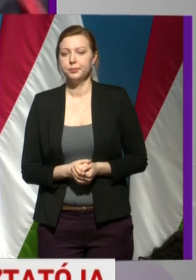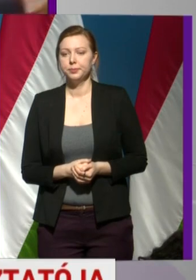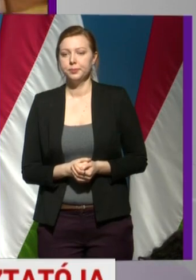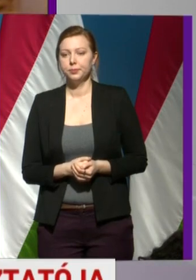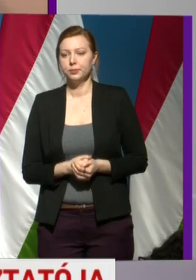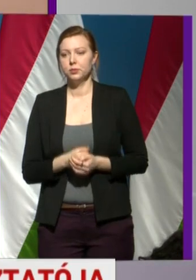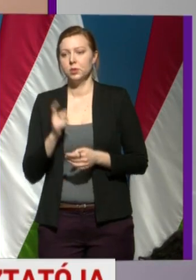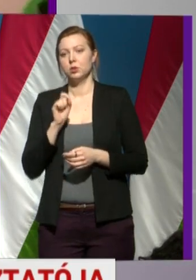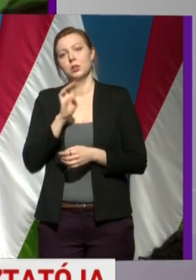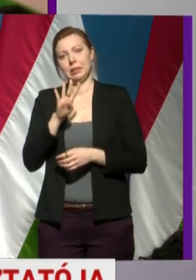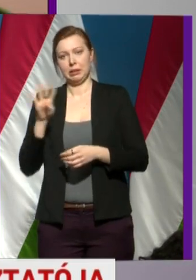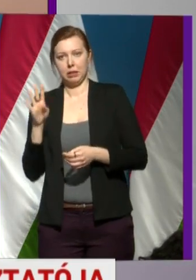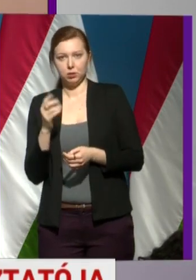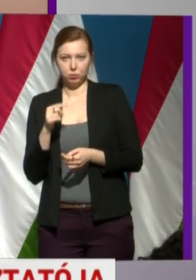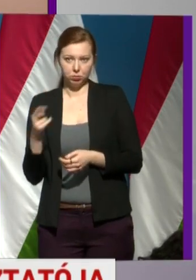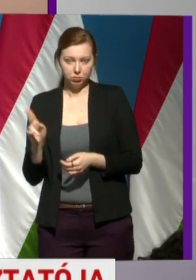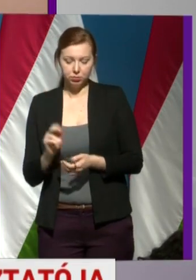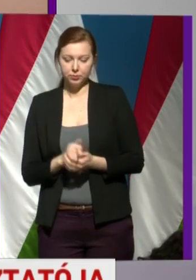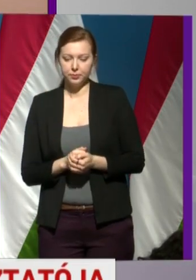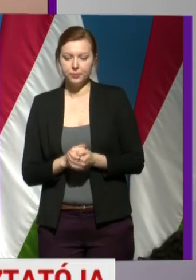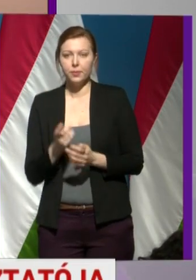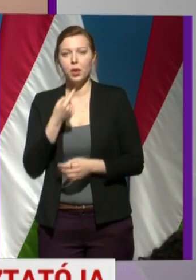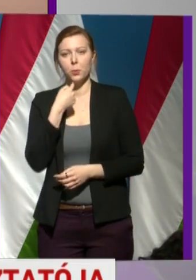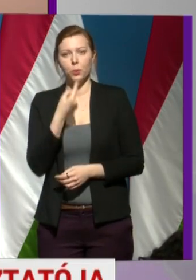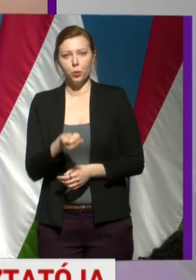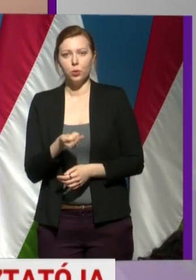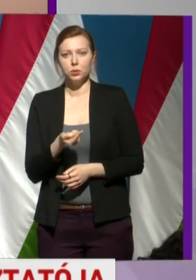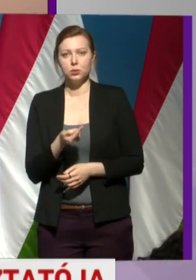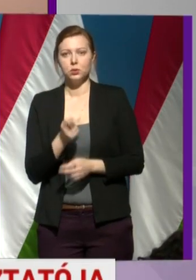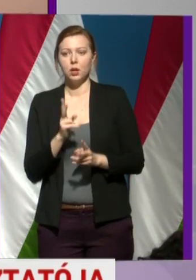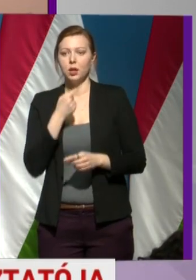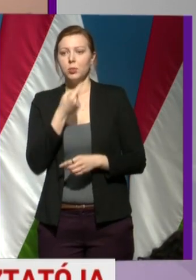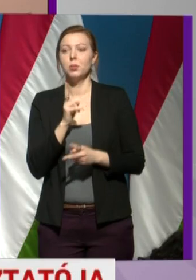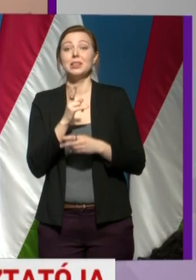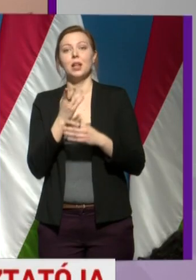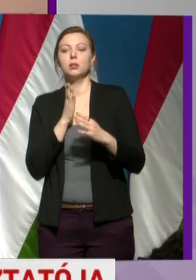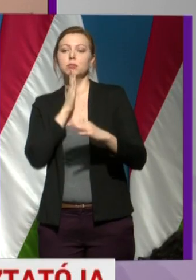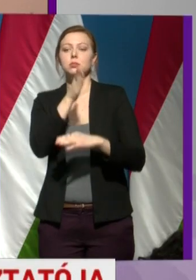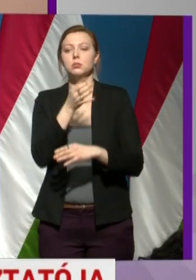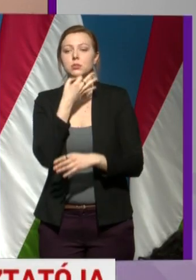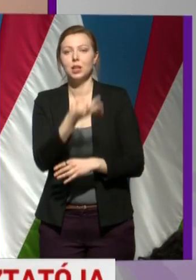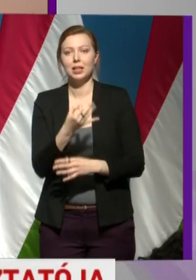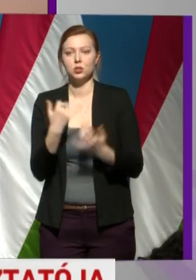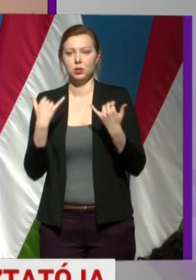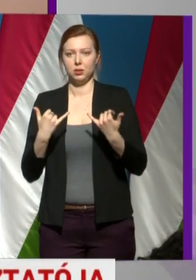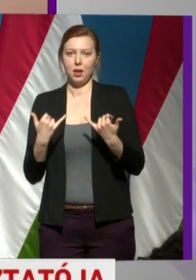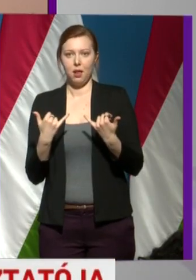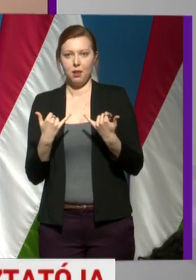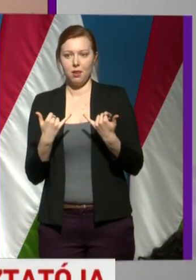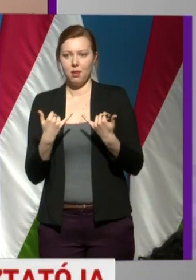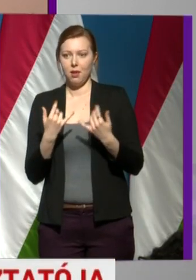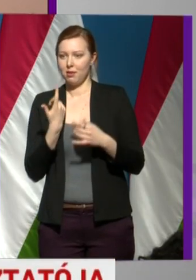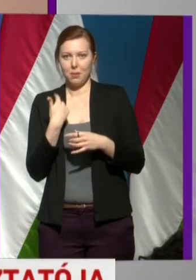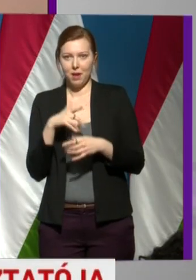Aztán voltam, amelyik a 444-től. Mondták, hogy el kell mondom, hogy kinek címezem a kérdést. Én a jelenlévő, vagy nem